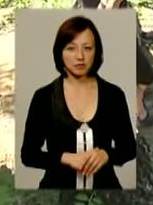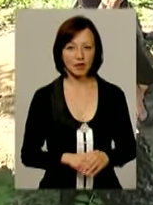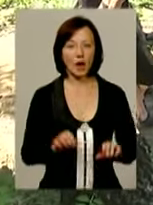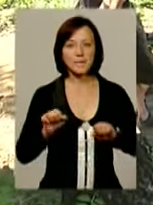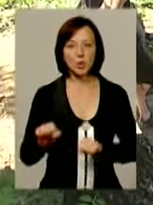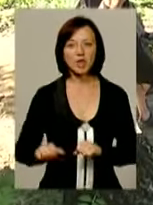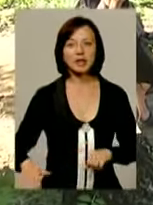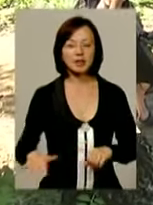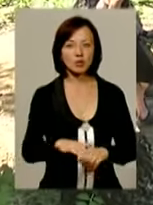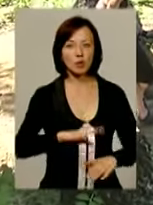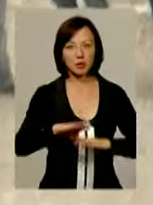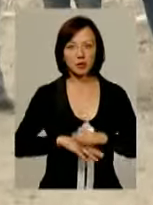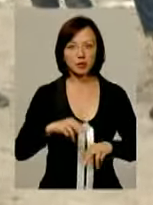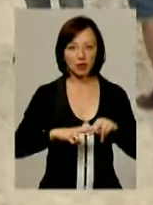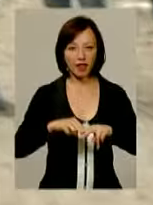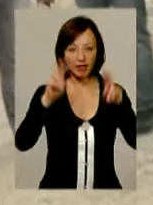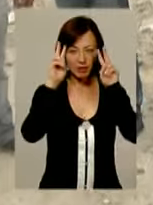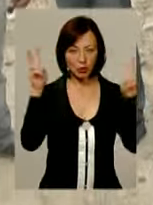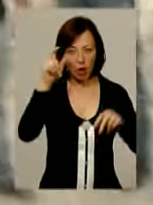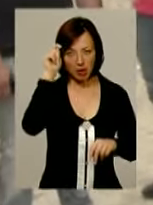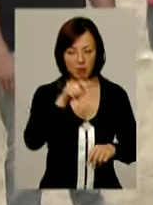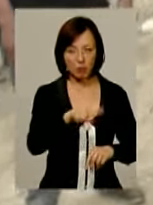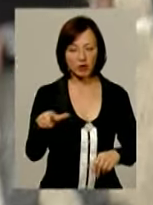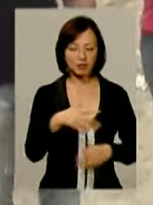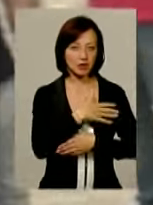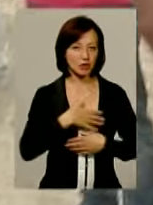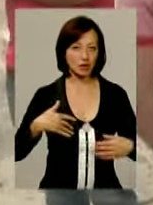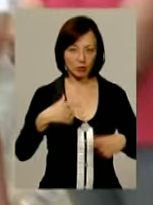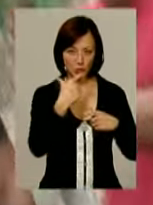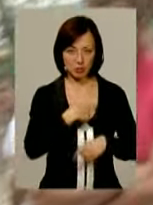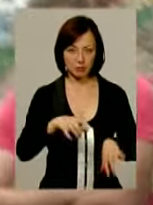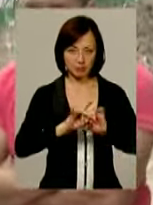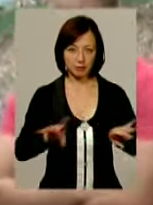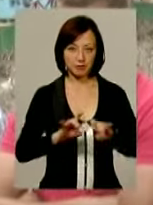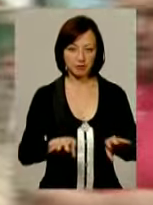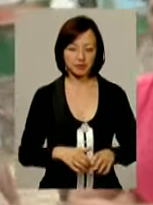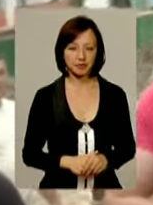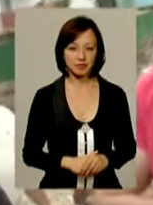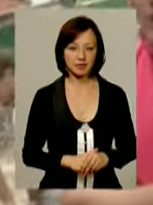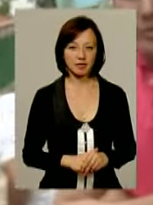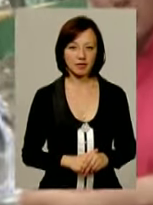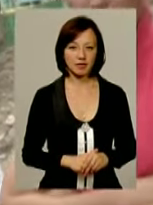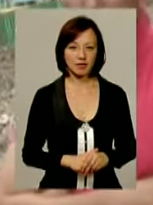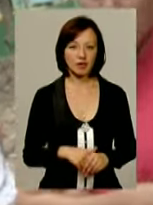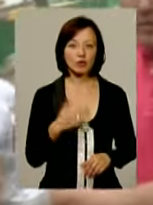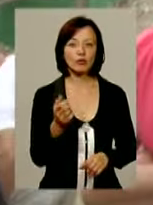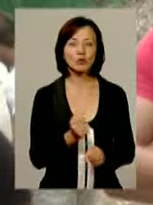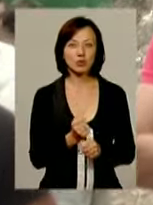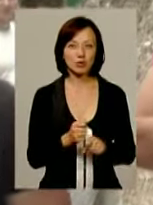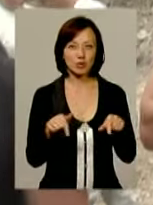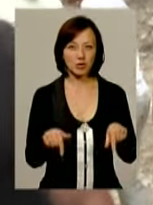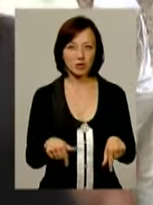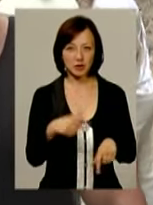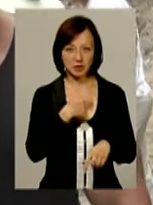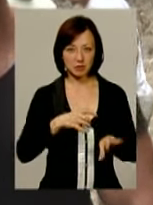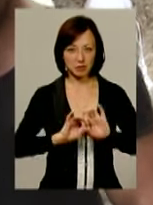Боронили територію під будівництво невідомі молодики, які не побажали відрекомендуватися. Яку охоронну фірму ви представляєте,